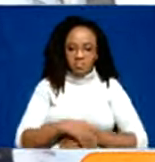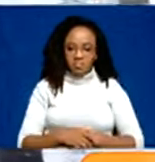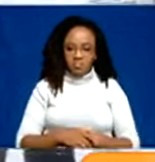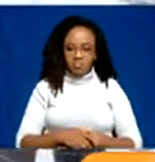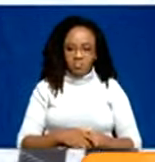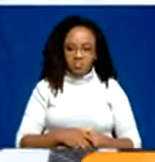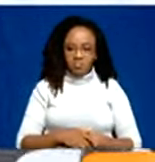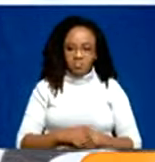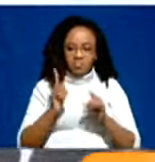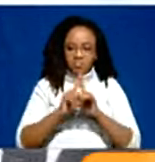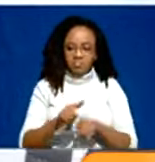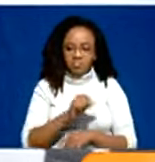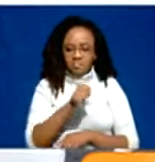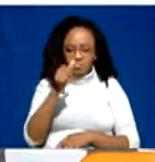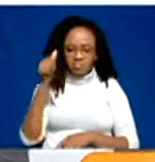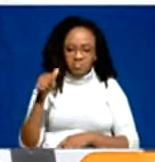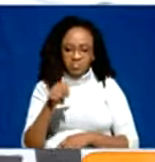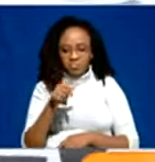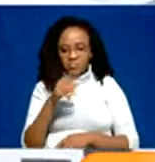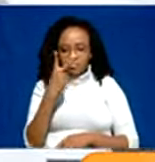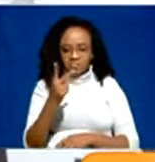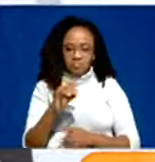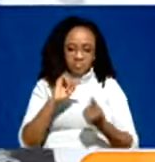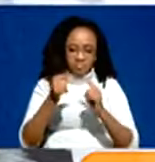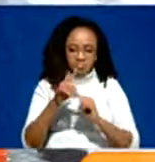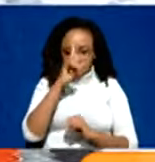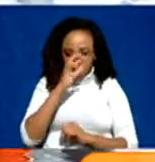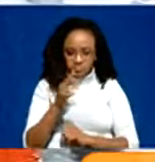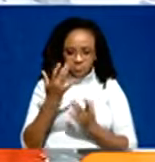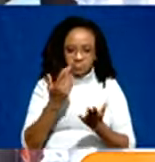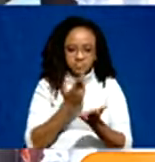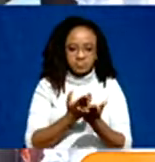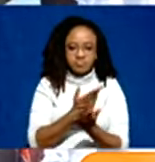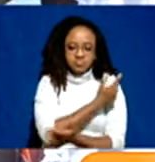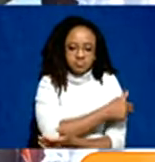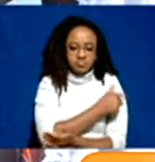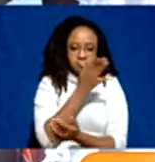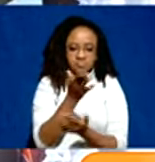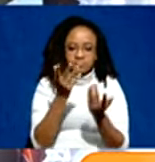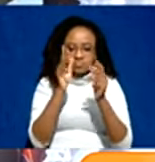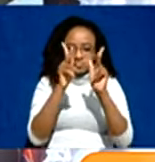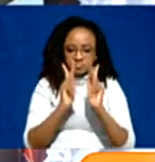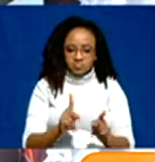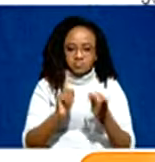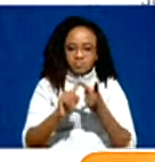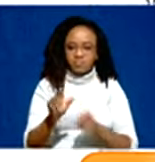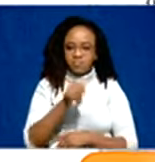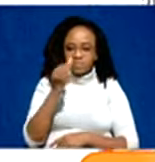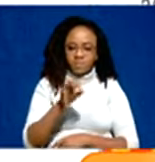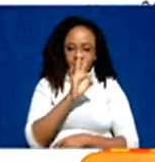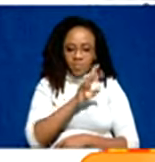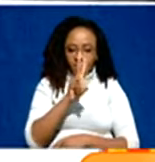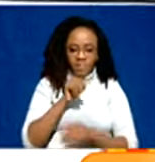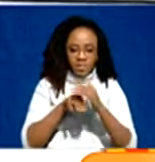wengine wawili walipata majeraha mabaya na kwa sasa wamelazwa hospitalini Kisumu. Wengine 32 pia wanaendelea